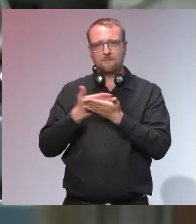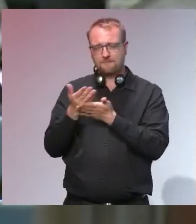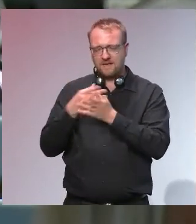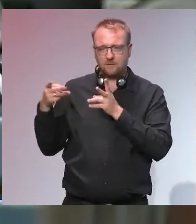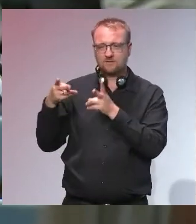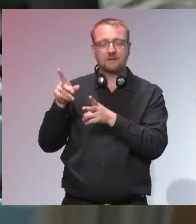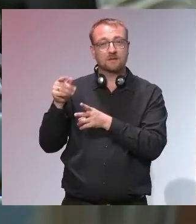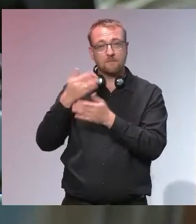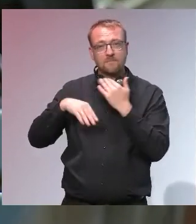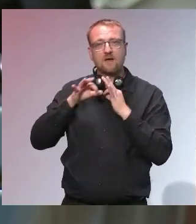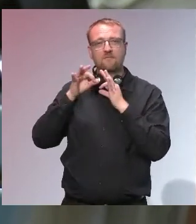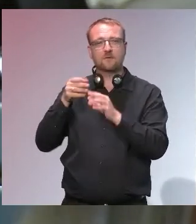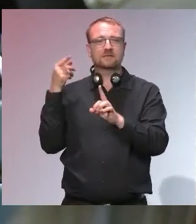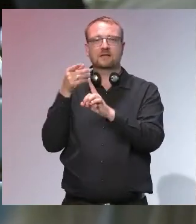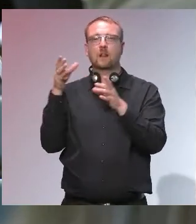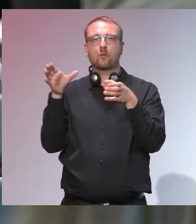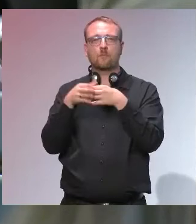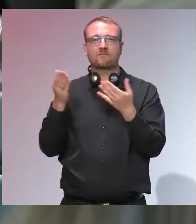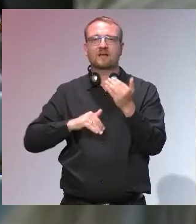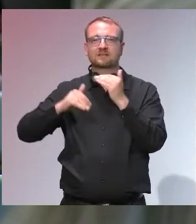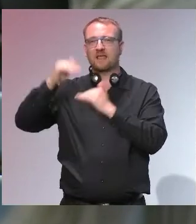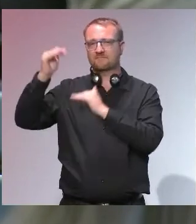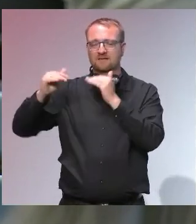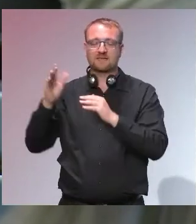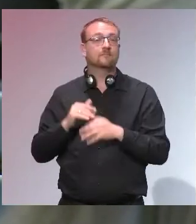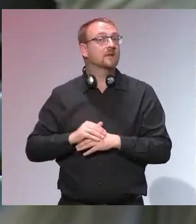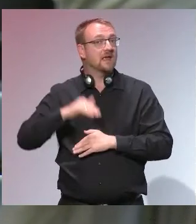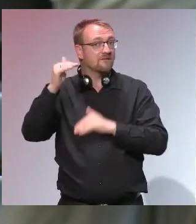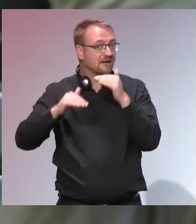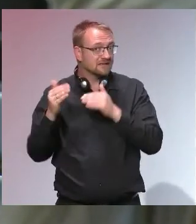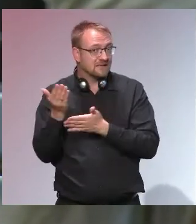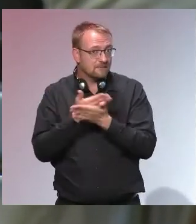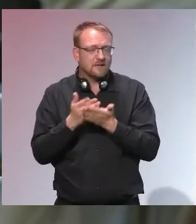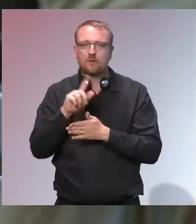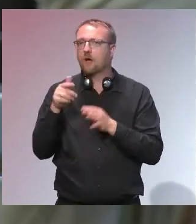erwachsene Lernende. Erwachsenenbildung ist grundsätzlich